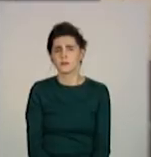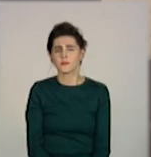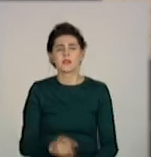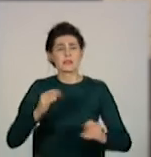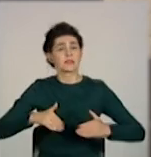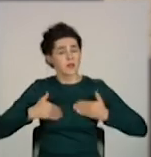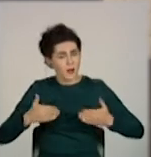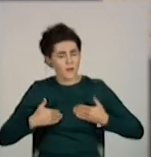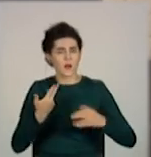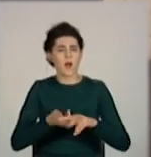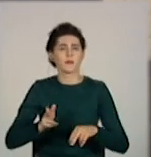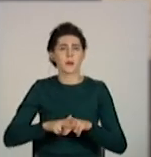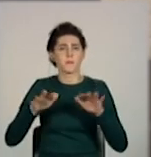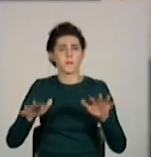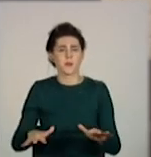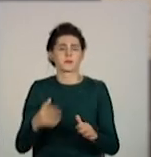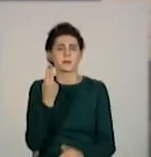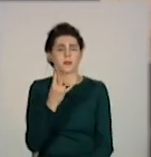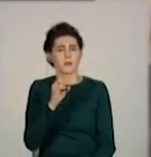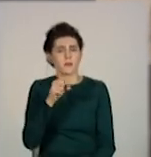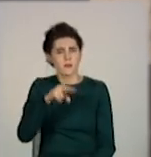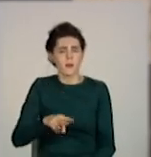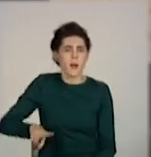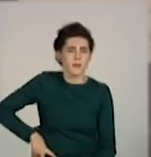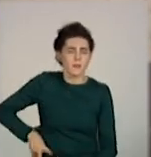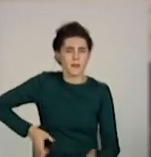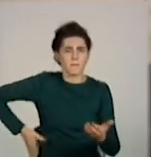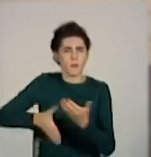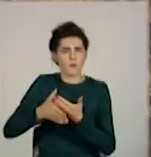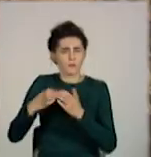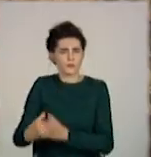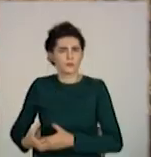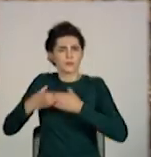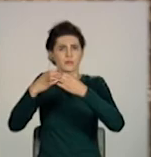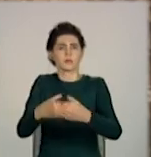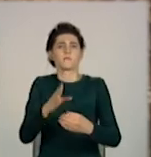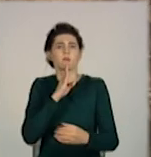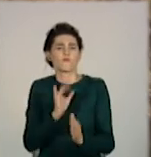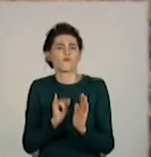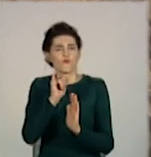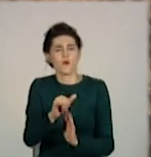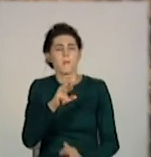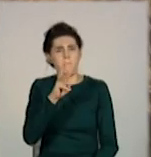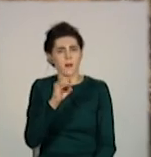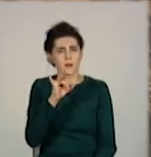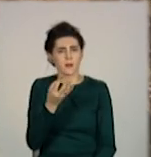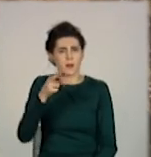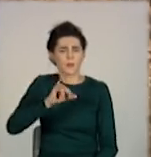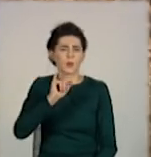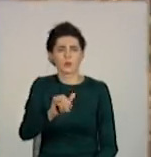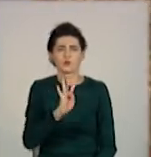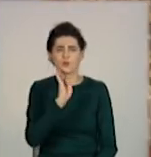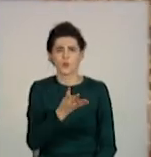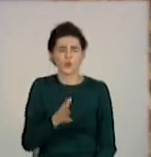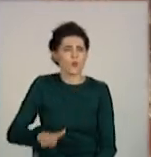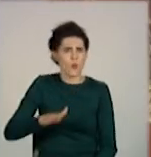Здравствуйте, центр надання адміністративних послуг. Виїзна бригада приїхала до пані Марії. Жінка вже 4 роки має проблеми з